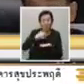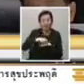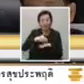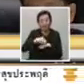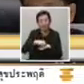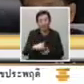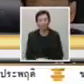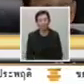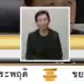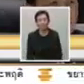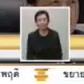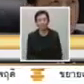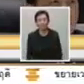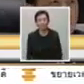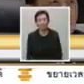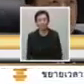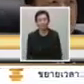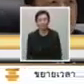น่อยนะครับ